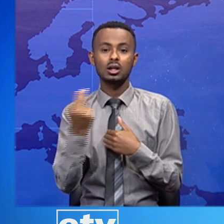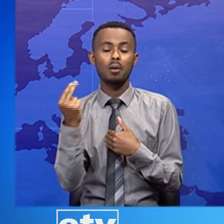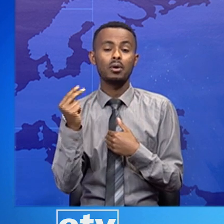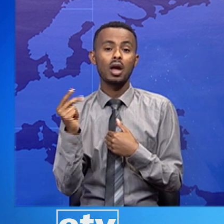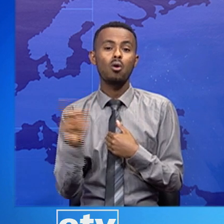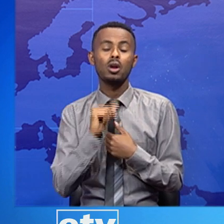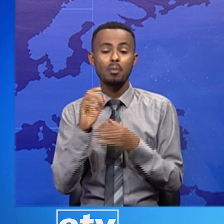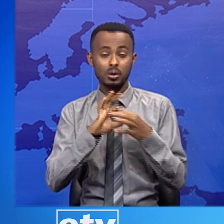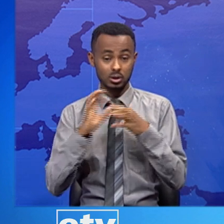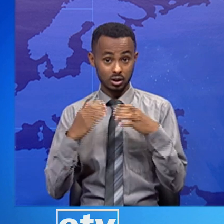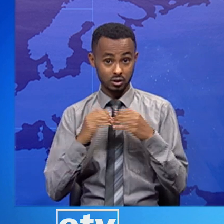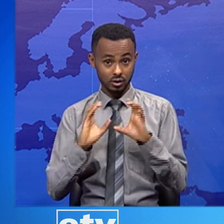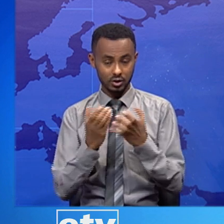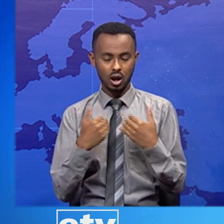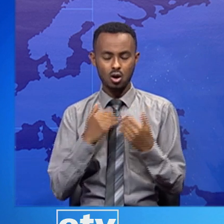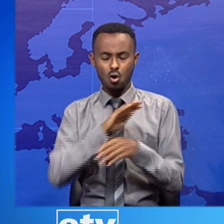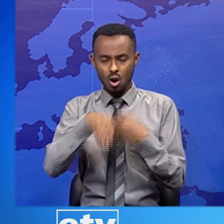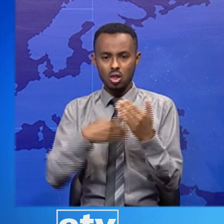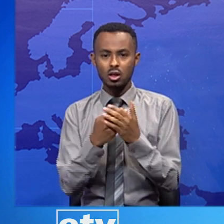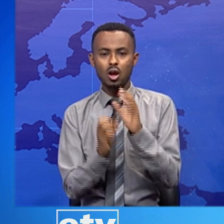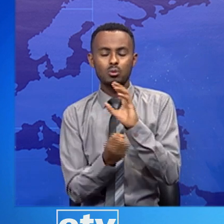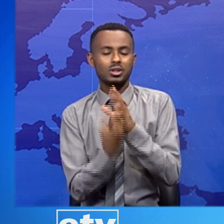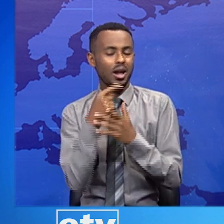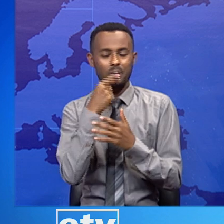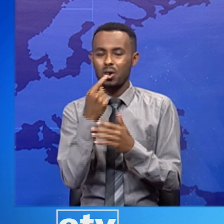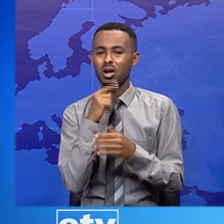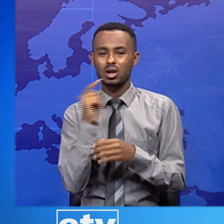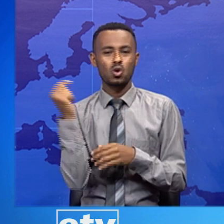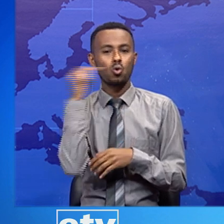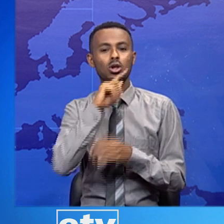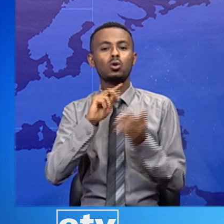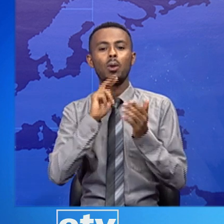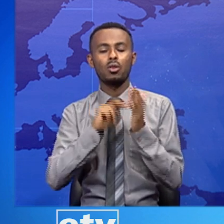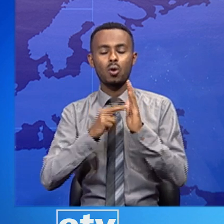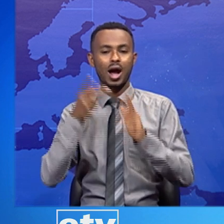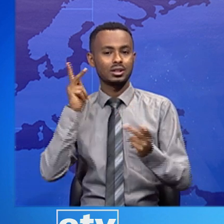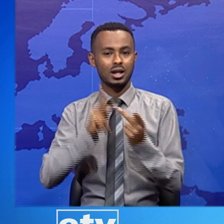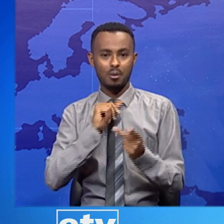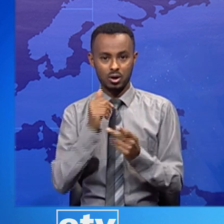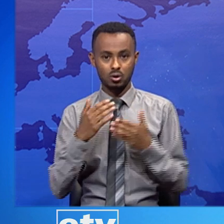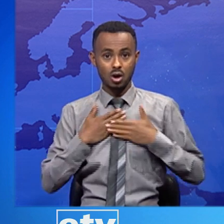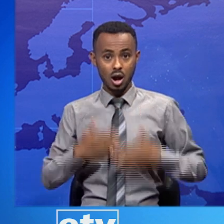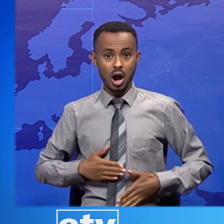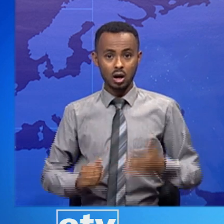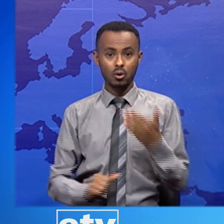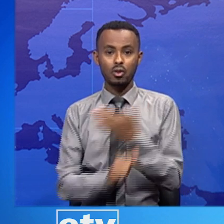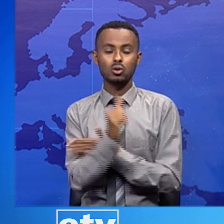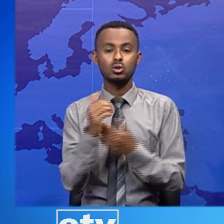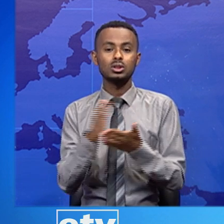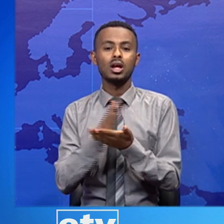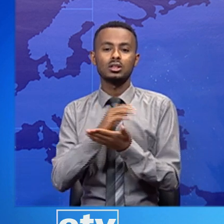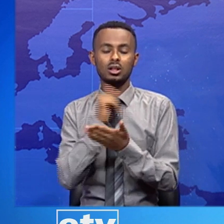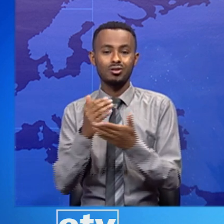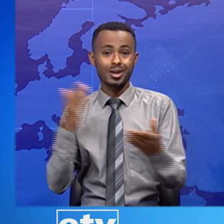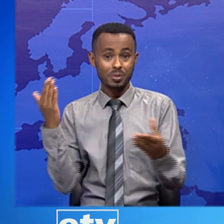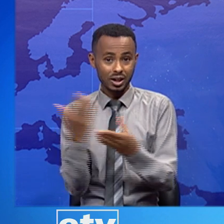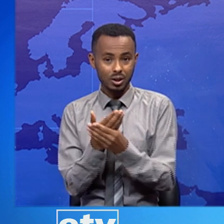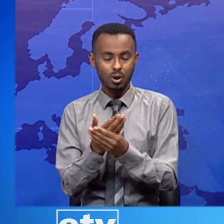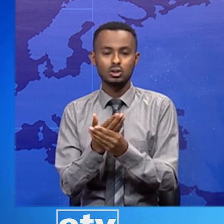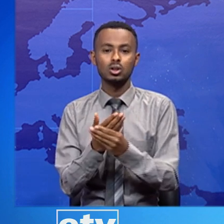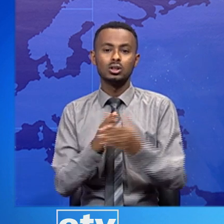ካለ ተጠቃሚ ያልሆነ የህብረተሰብ ክፍል ካለ ሁለንተናዊ ብልጽግና የሚባለው ነገር ውሸት ነው ማለት ነው፣ አይሳካም ማለት ነው። አካል ጉዳተኞች